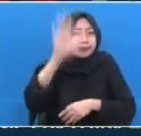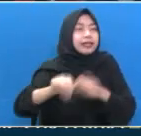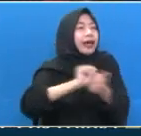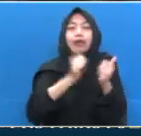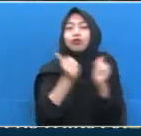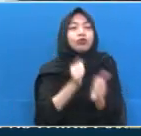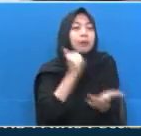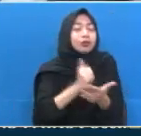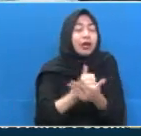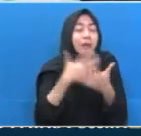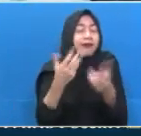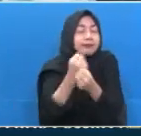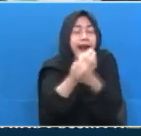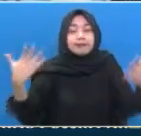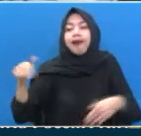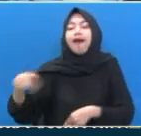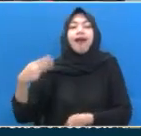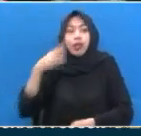Kalau mengenai